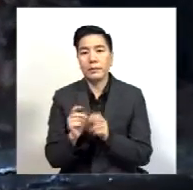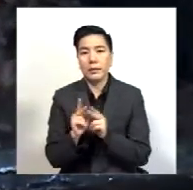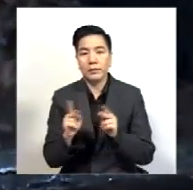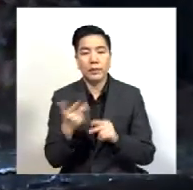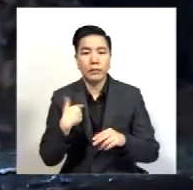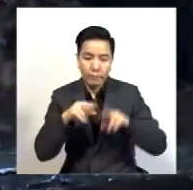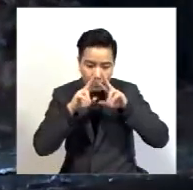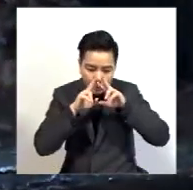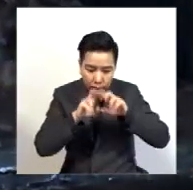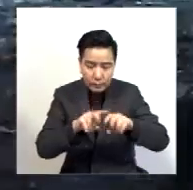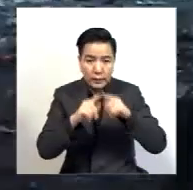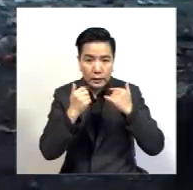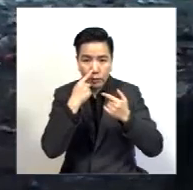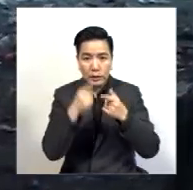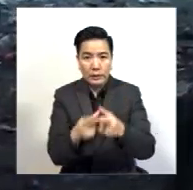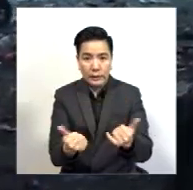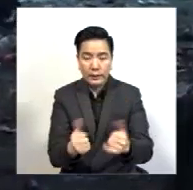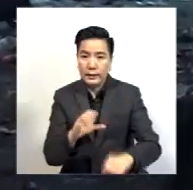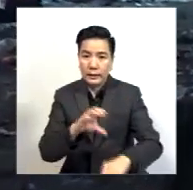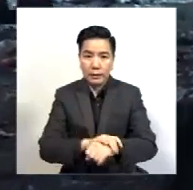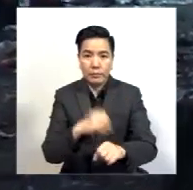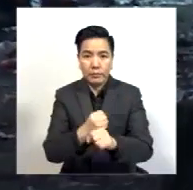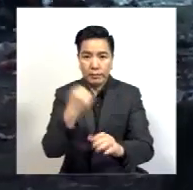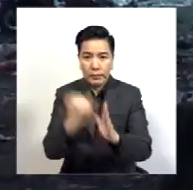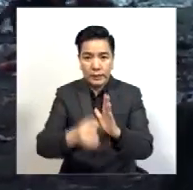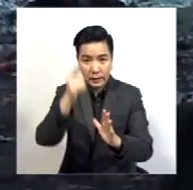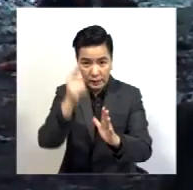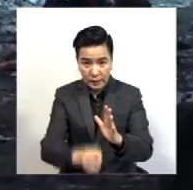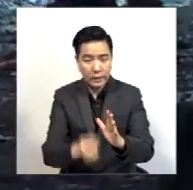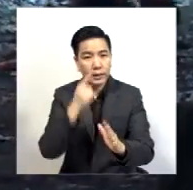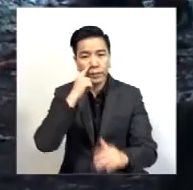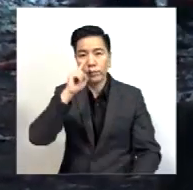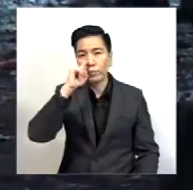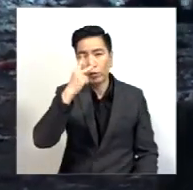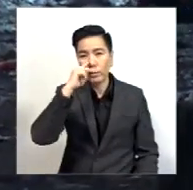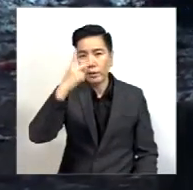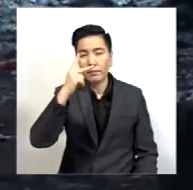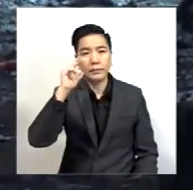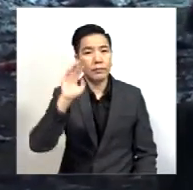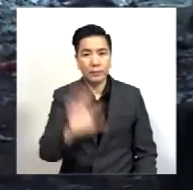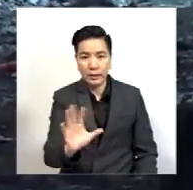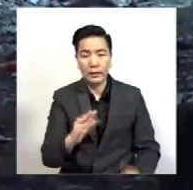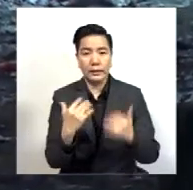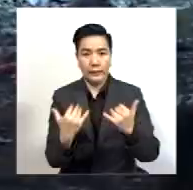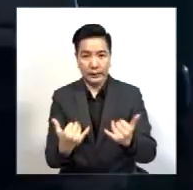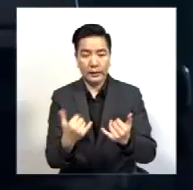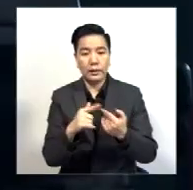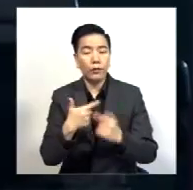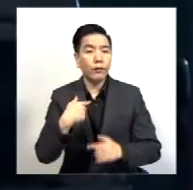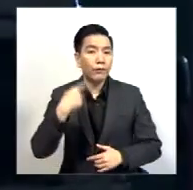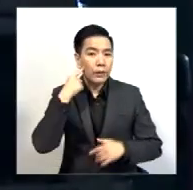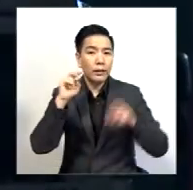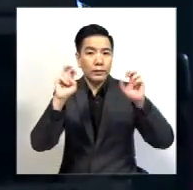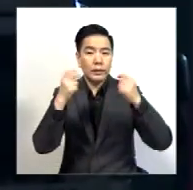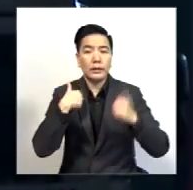รมการขึ้นมาสอบสวนเรื่องนี้เพื่อเอาผิดอย่างเด็ดขาดและไม่ให้เกิดเหตุการณ์ลักษณะแบบนี้ขึ้นอีกฟัง